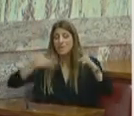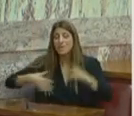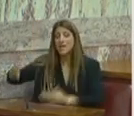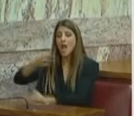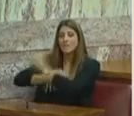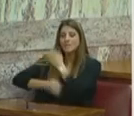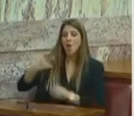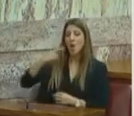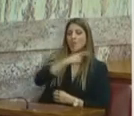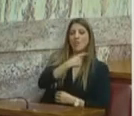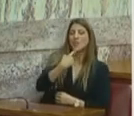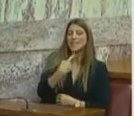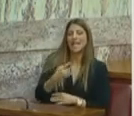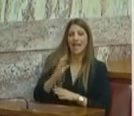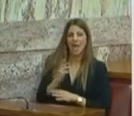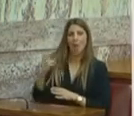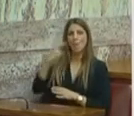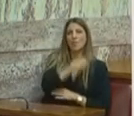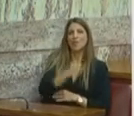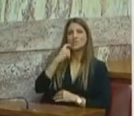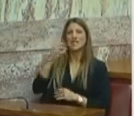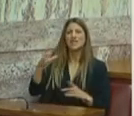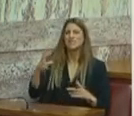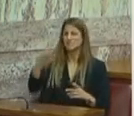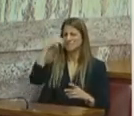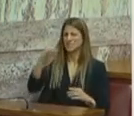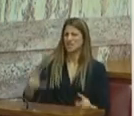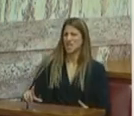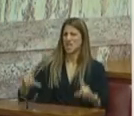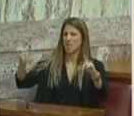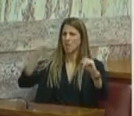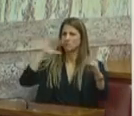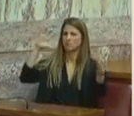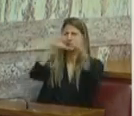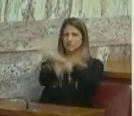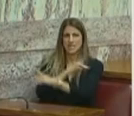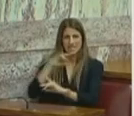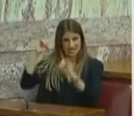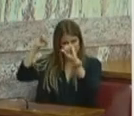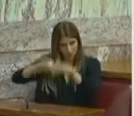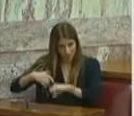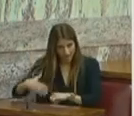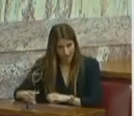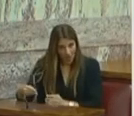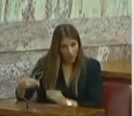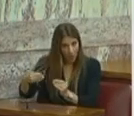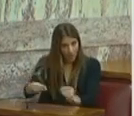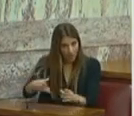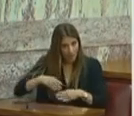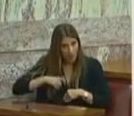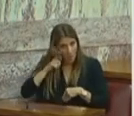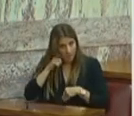Τσίπρας όταν λέει ότι συγχαίρει για το συνενετικό κλίμα τη Νέα Δημοκρατία. Έχετε συμφωνήσει στην παροχή του ονόματος? Διαψεύστε